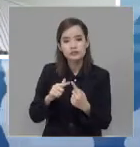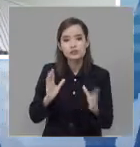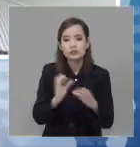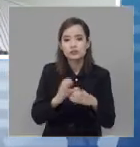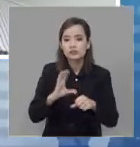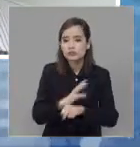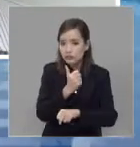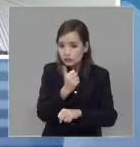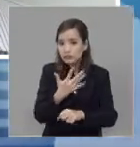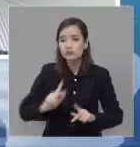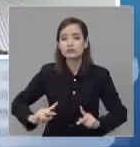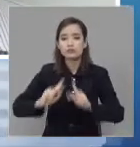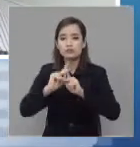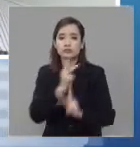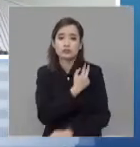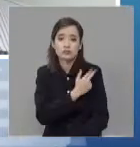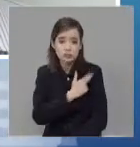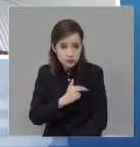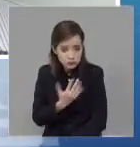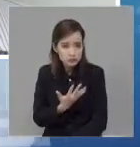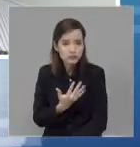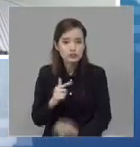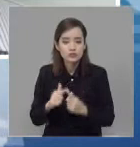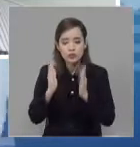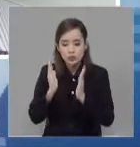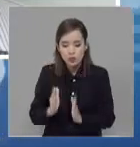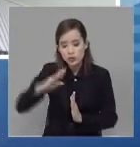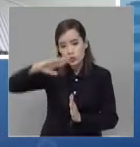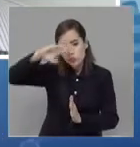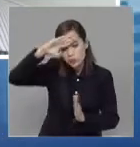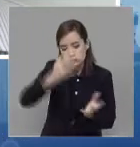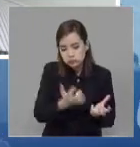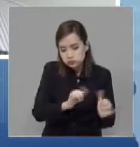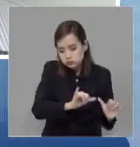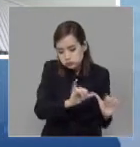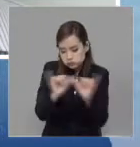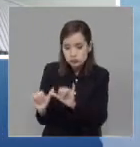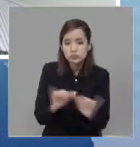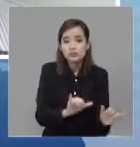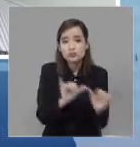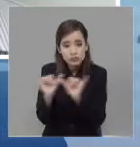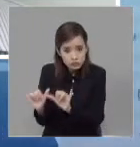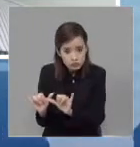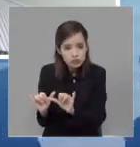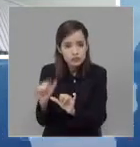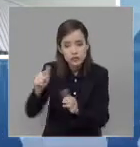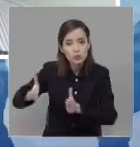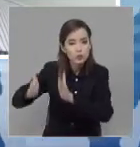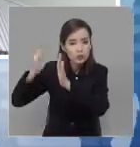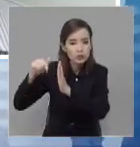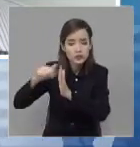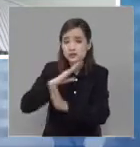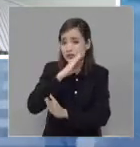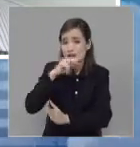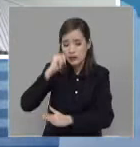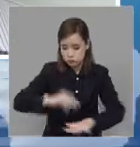กระทรวงสาธารณสุขนะครับในเรื่องของการลำเลียงผู้ป่วยนะครับจากหน้าโรงพยาบาลเข้ามาถึงตัวอาคารภายในนะครับถ้าเกิดมีน้ำท่วมนะครับแล้ว